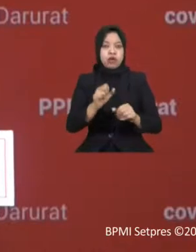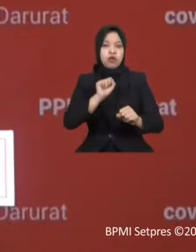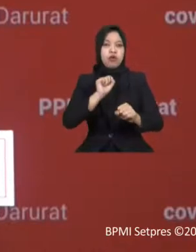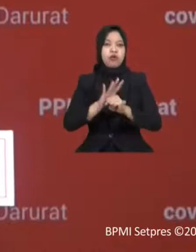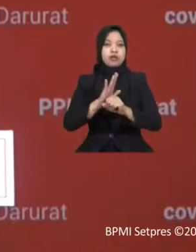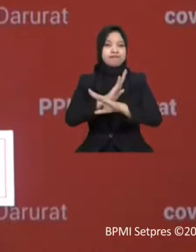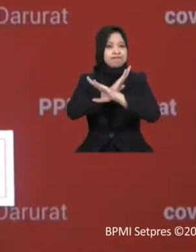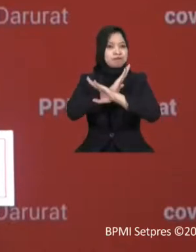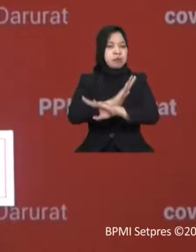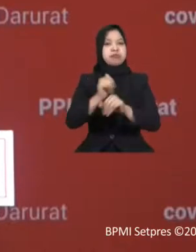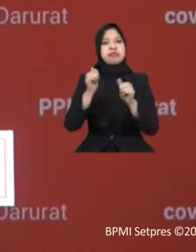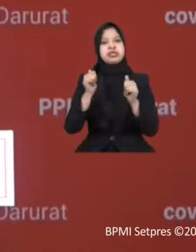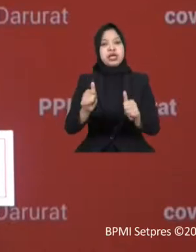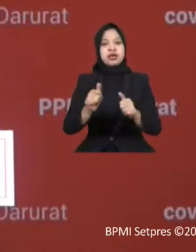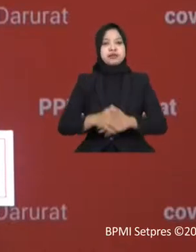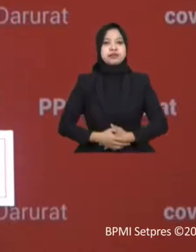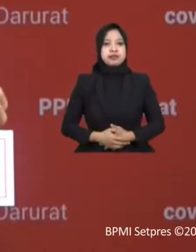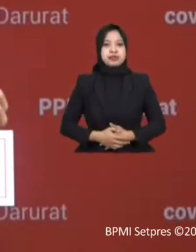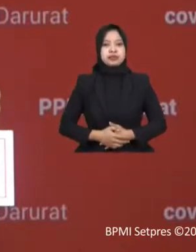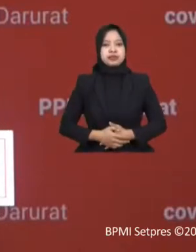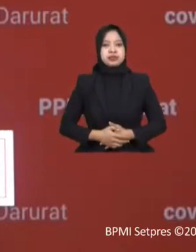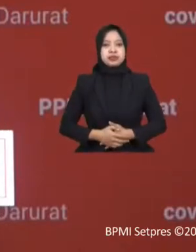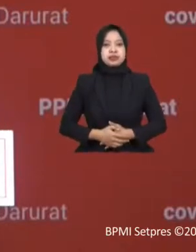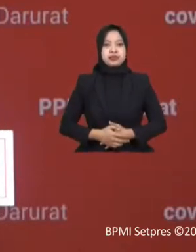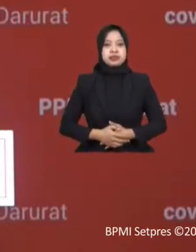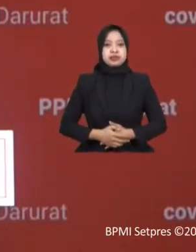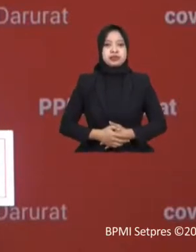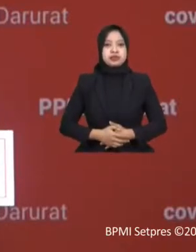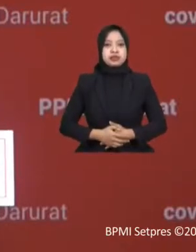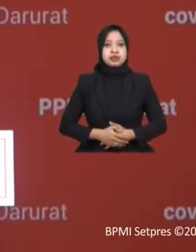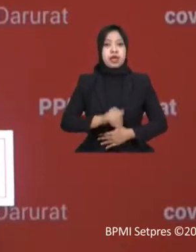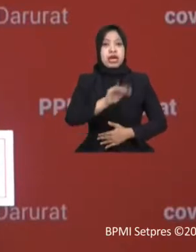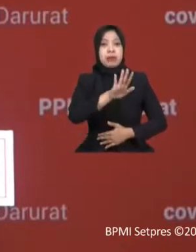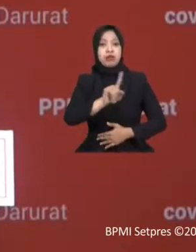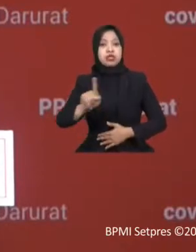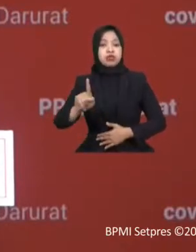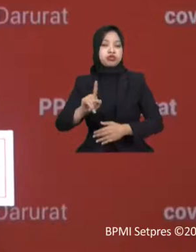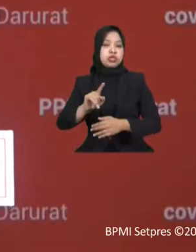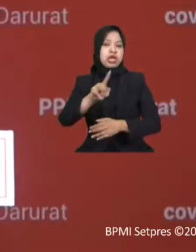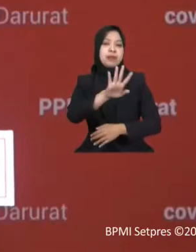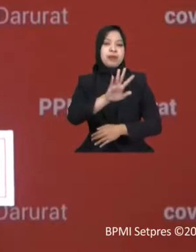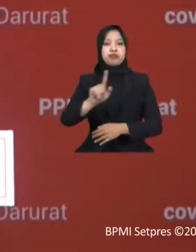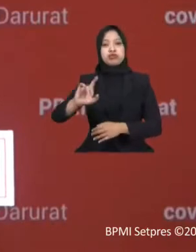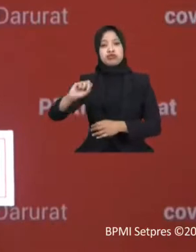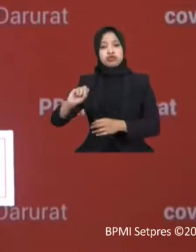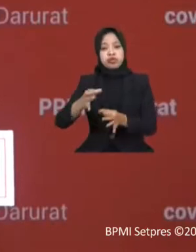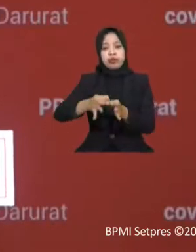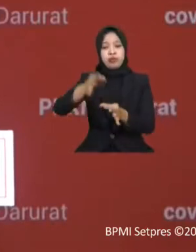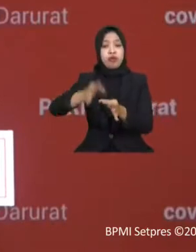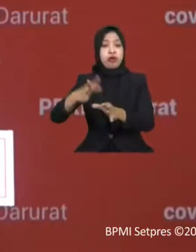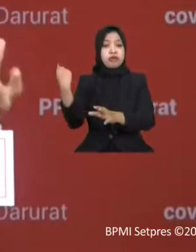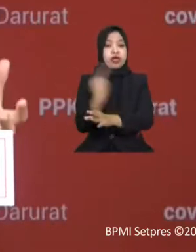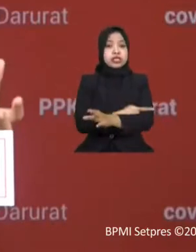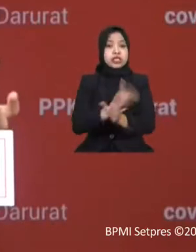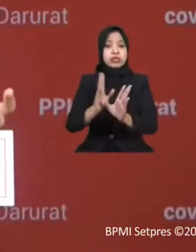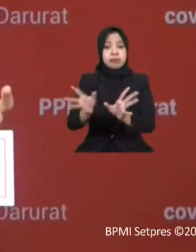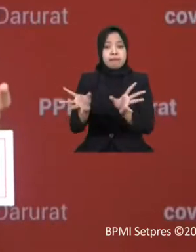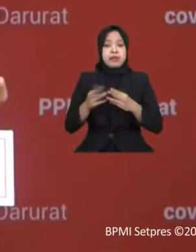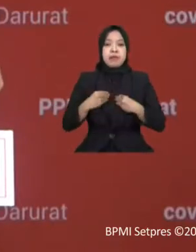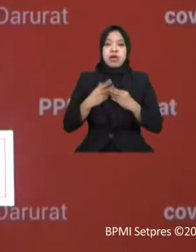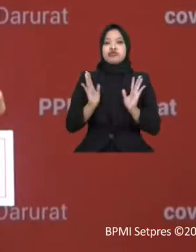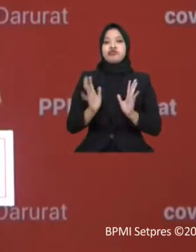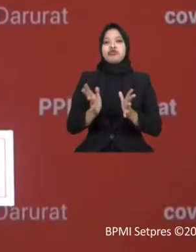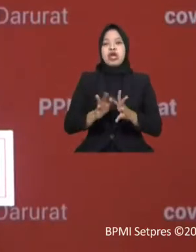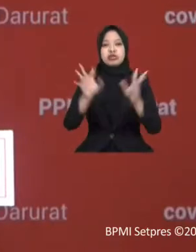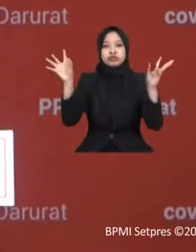kokpit 19 lebih dari 51 juta dosis vaksin covert 19 sudah diberikan